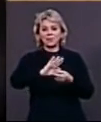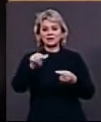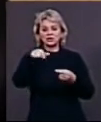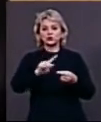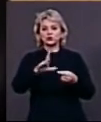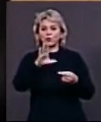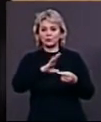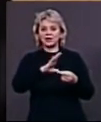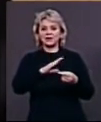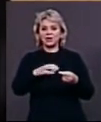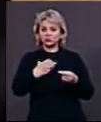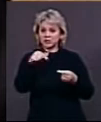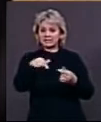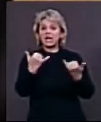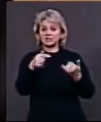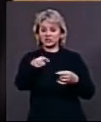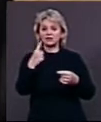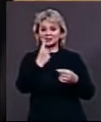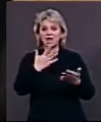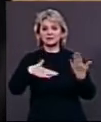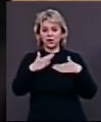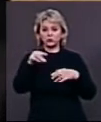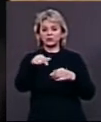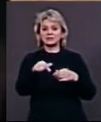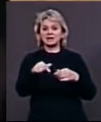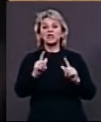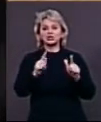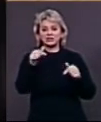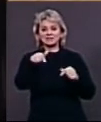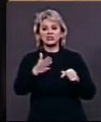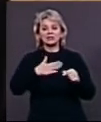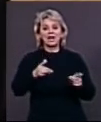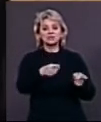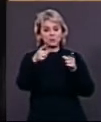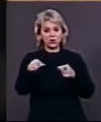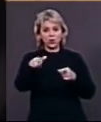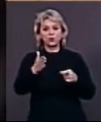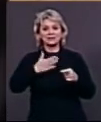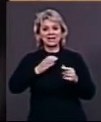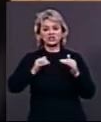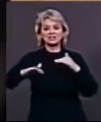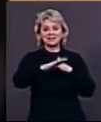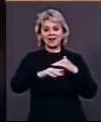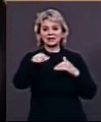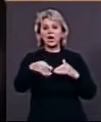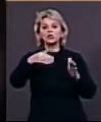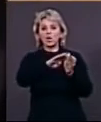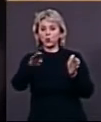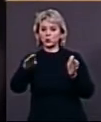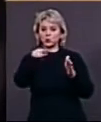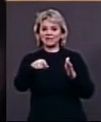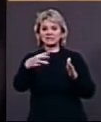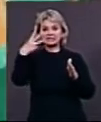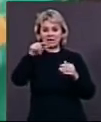было непотребно. А сейчас глаз радуется. Действительно, у нас переходит наша страна на